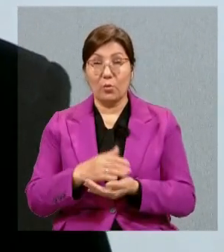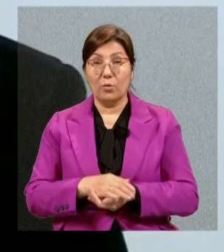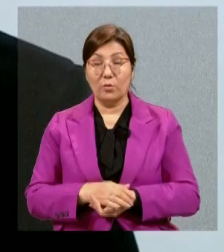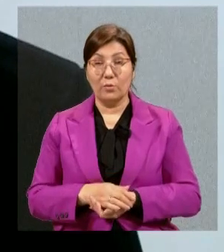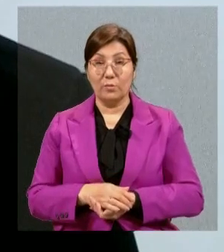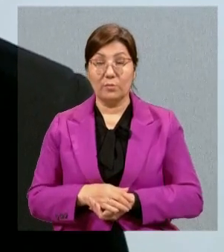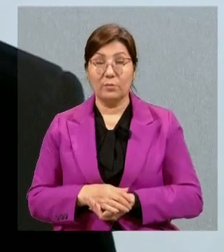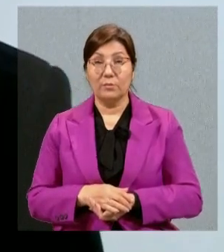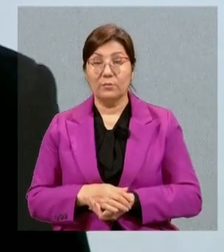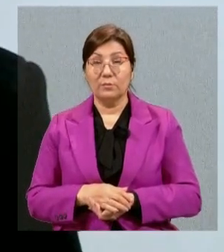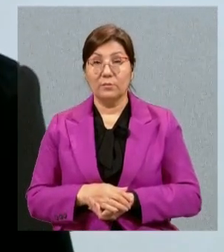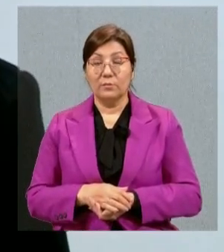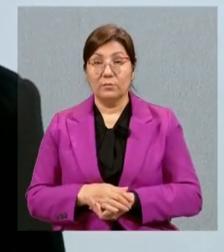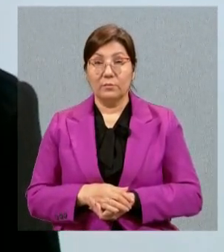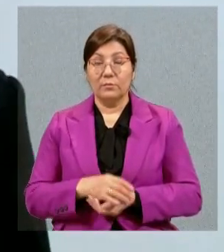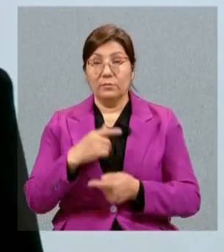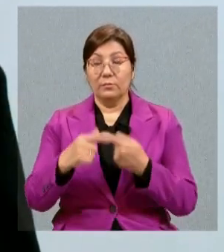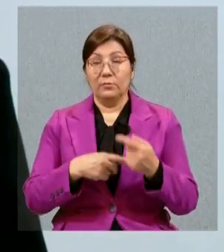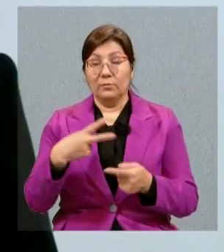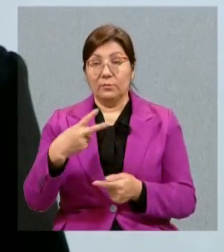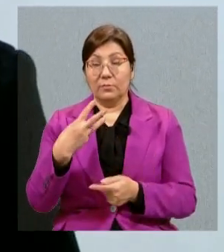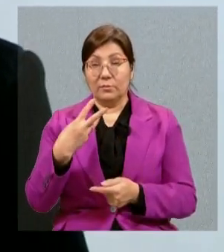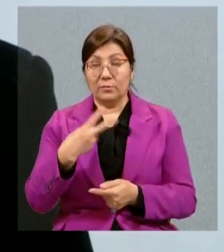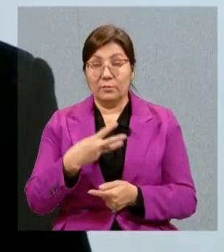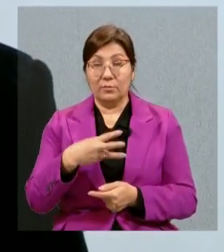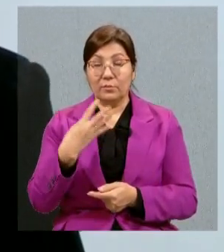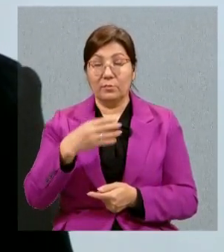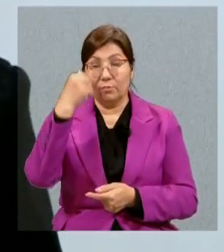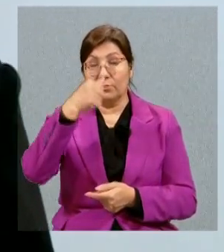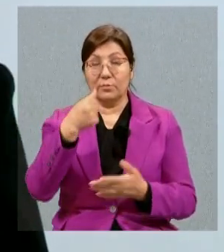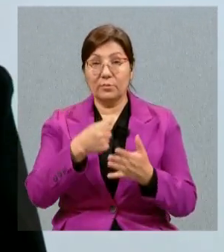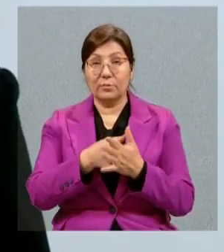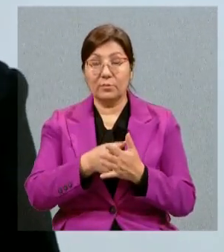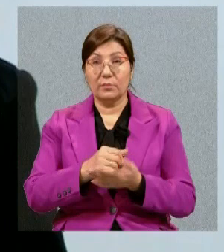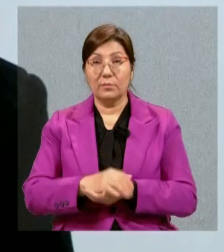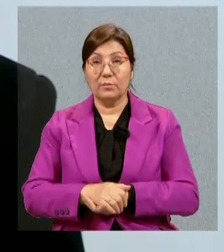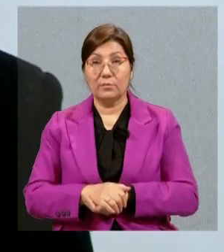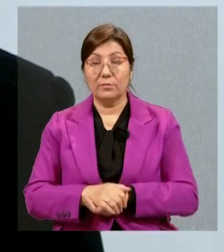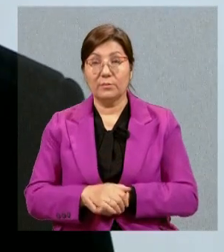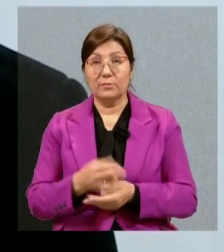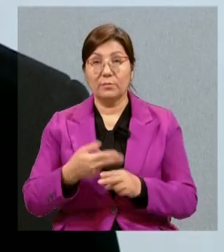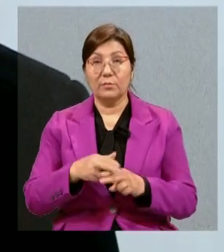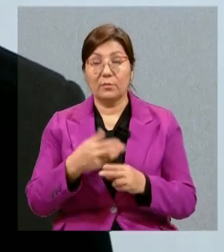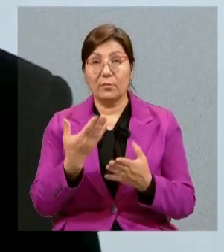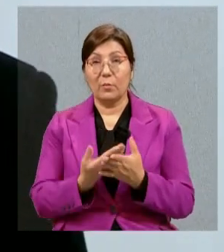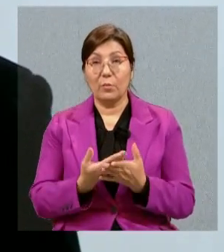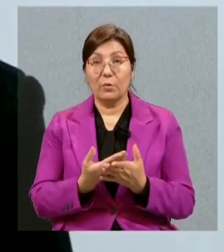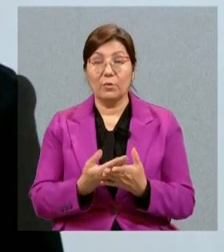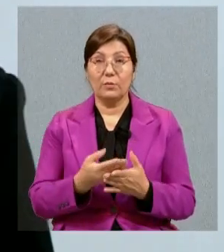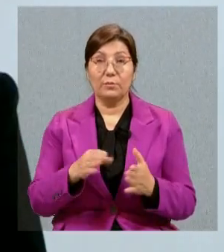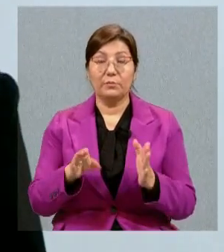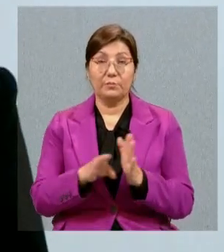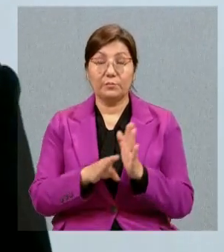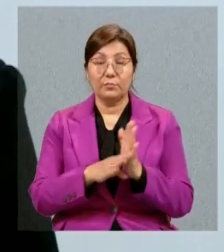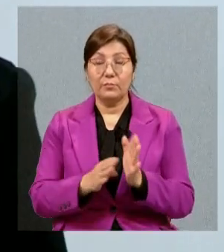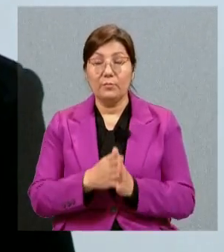қасы. Ал алдағы мына 2034 жылға дейін, 2035 жылға дейін бұл жоба әлдеқайда ауқымдырақ жүзеге